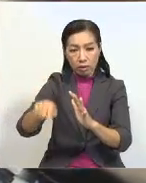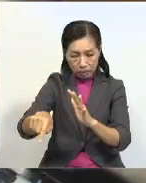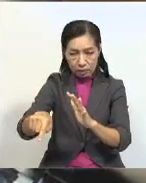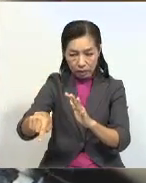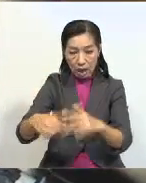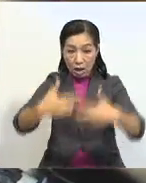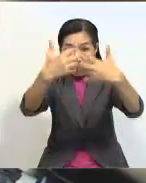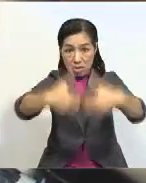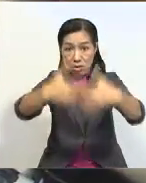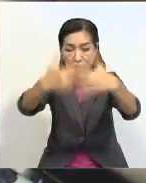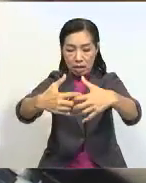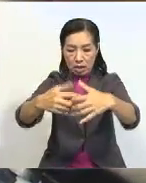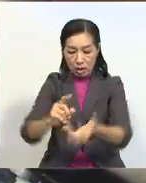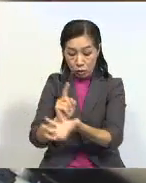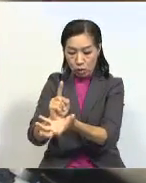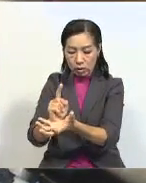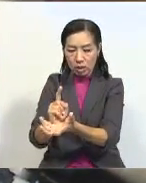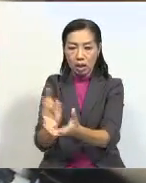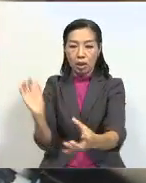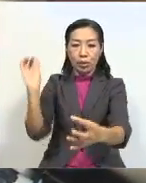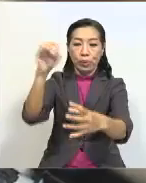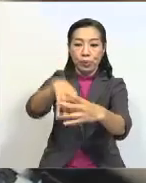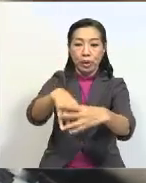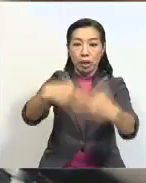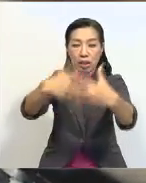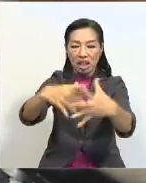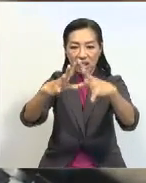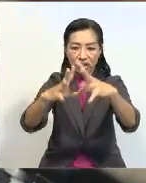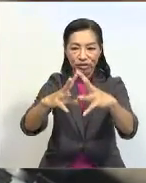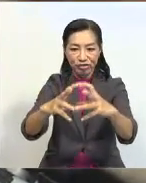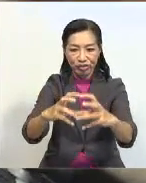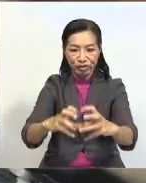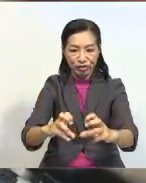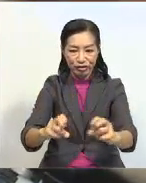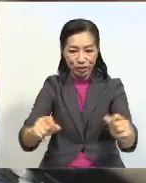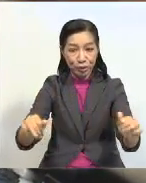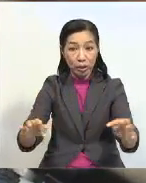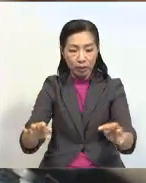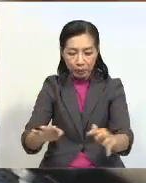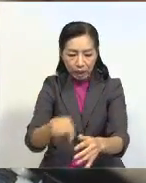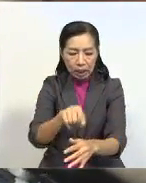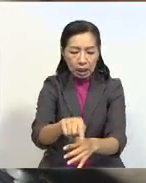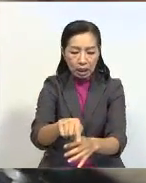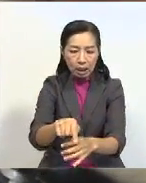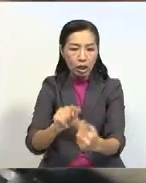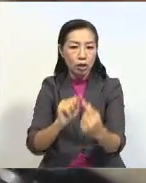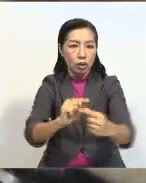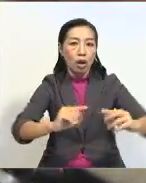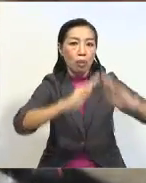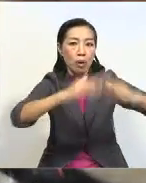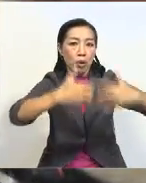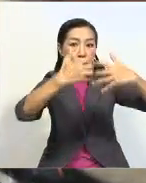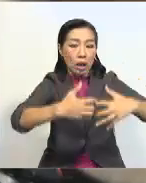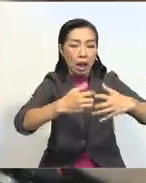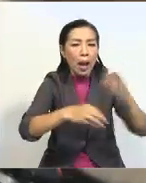องย่อยนะคะเพื่อที่จะนำสิ่งที่มันย่อยแล้วเนี่ยเอาไปสู่ที่โรงผลิตปุ๋ยอินทรีย์ซึ่งอ